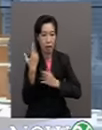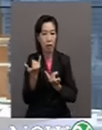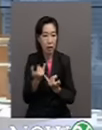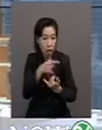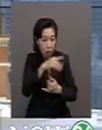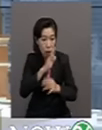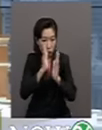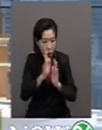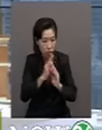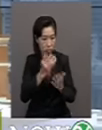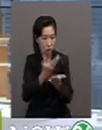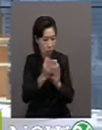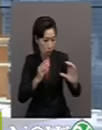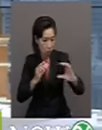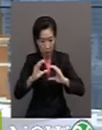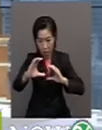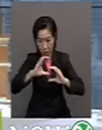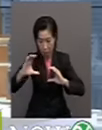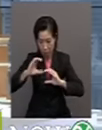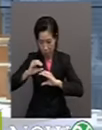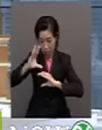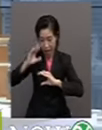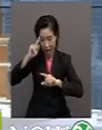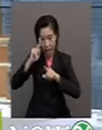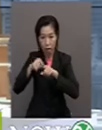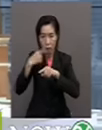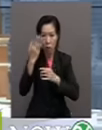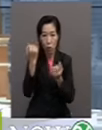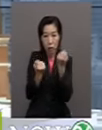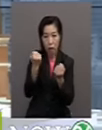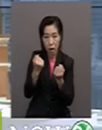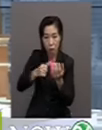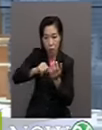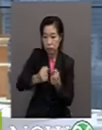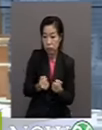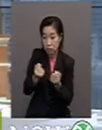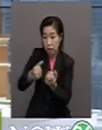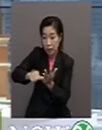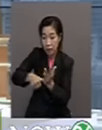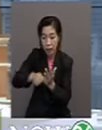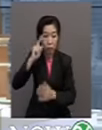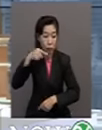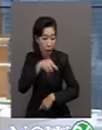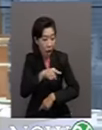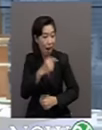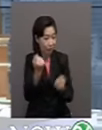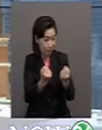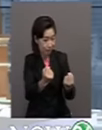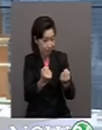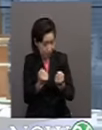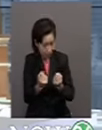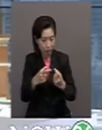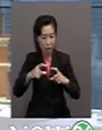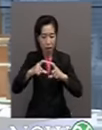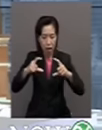าอีกส่วนหนึ่งคนที่เอารถยนต์มาจำนำปรากฏว่าผู้หญิงคนนี้ใช้วิธีการคือเอารถคันนี้แหละฮะรับเข้าม